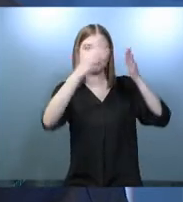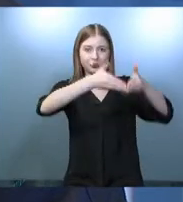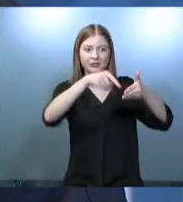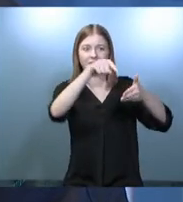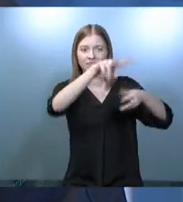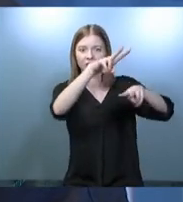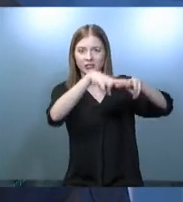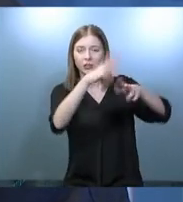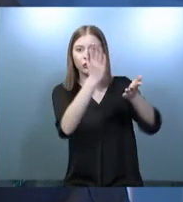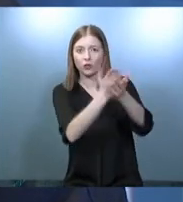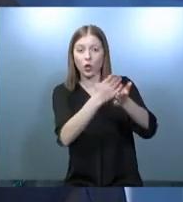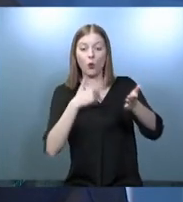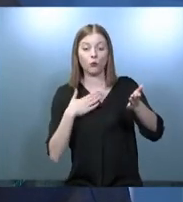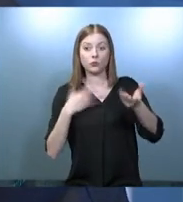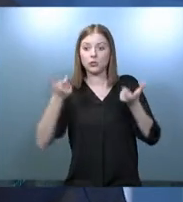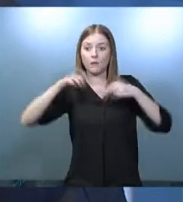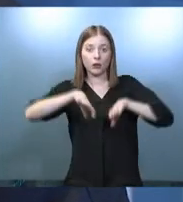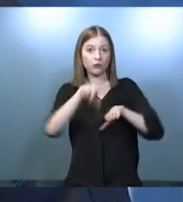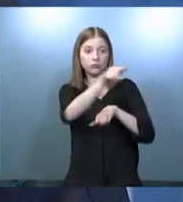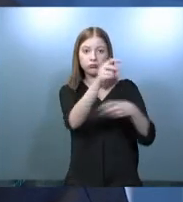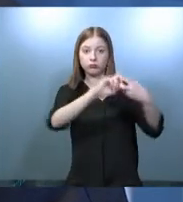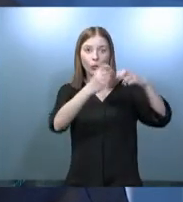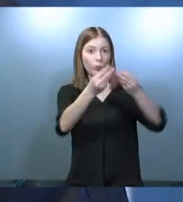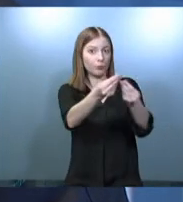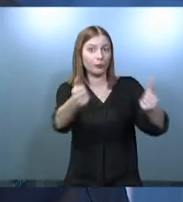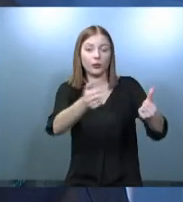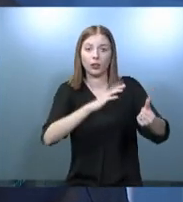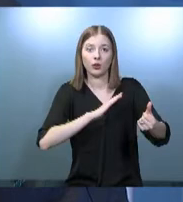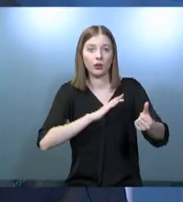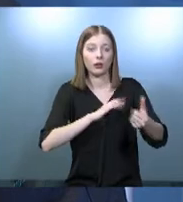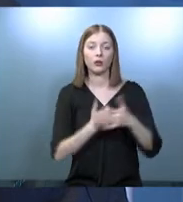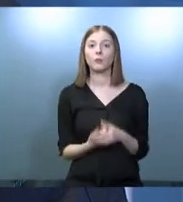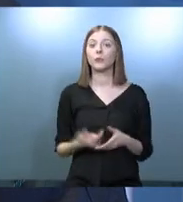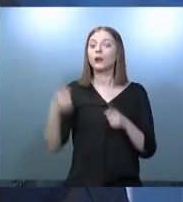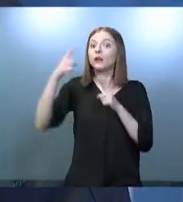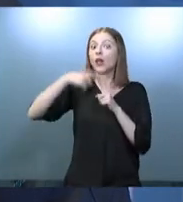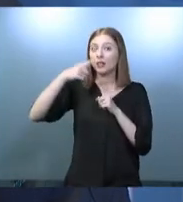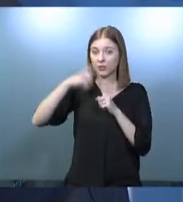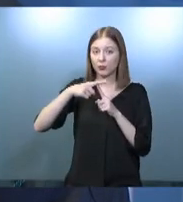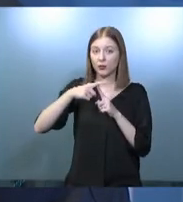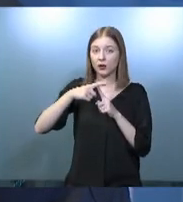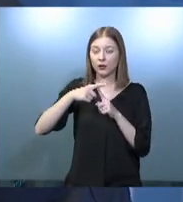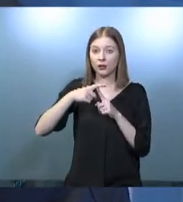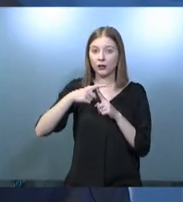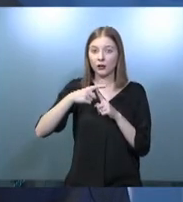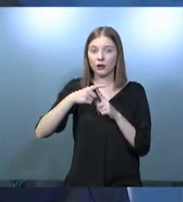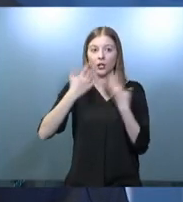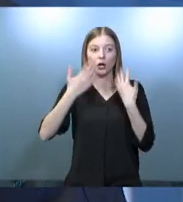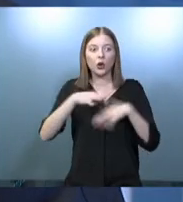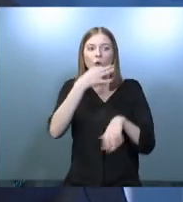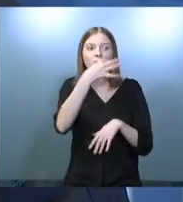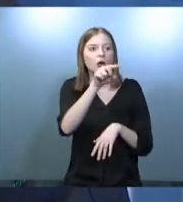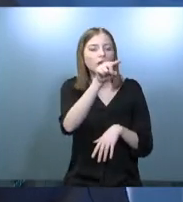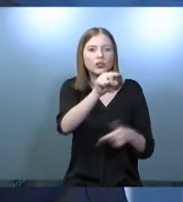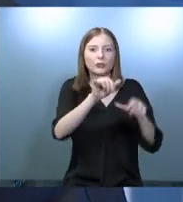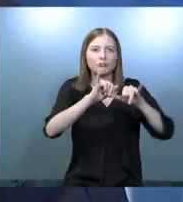savivaldybė tikrai neišspręs šitos problemos, politinė valia išreikšta, taryba yra nepritarus jo plėtrai, bet